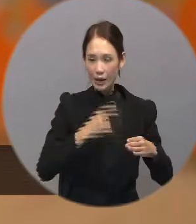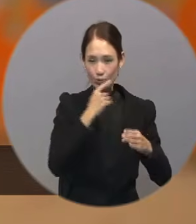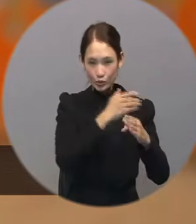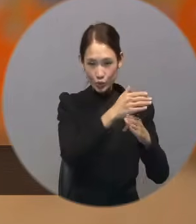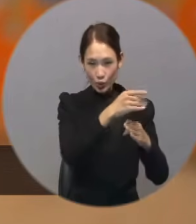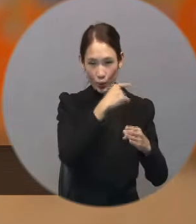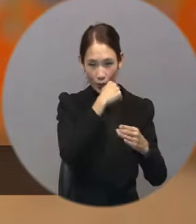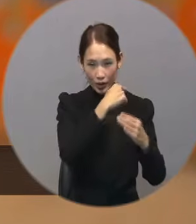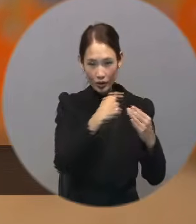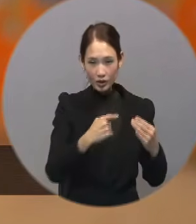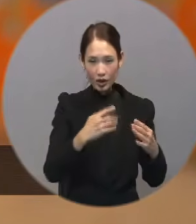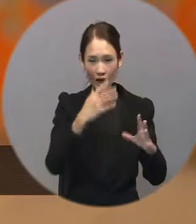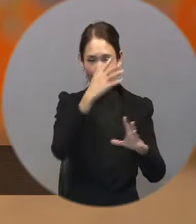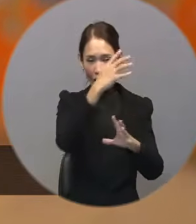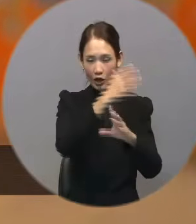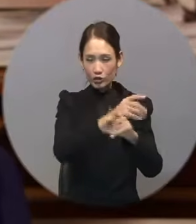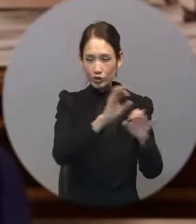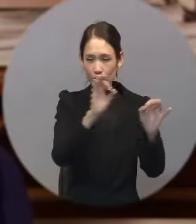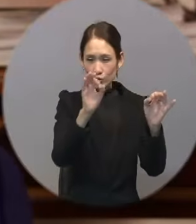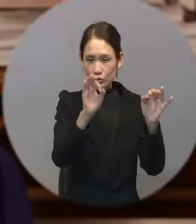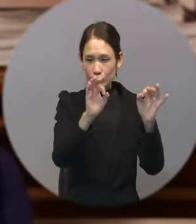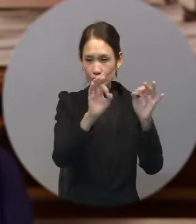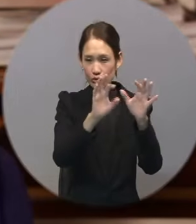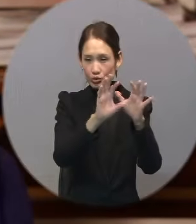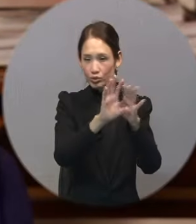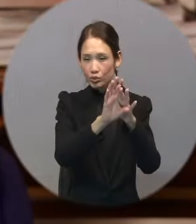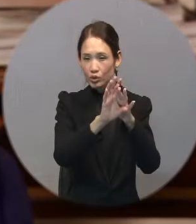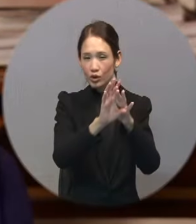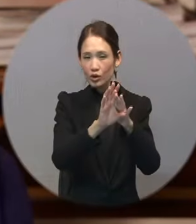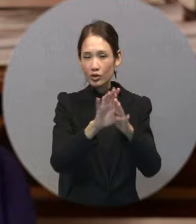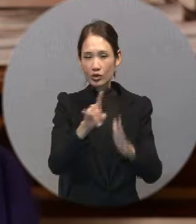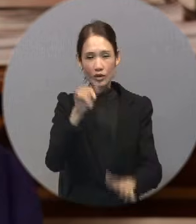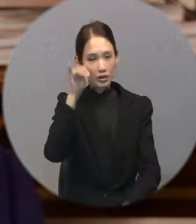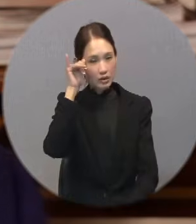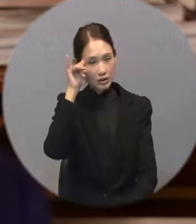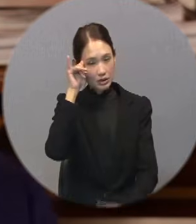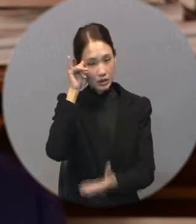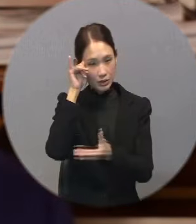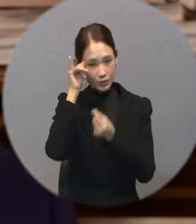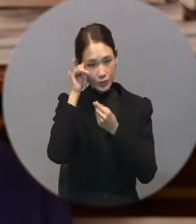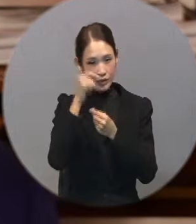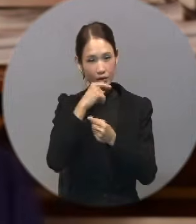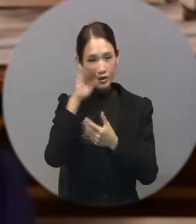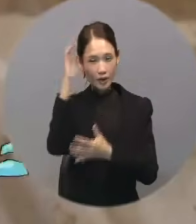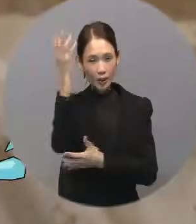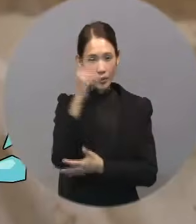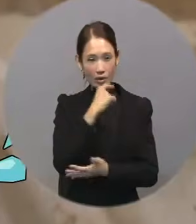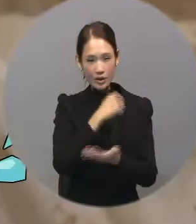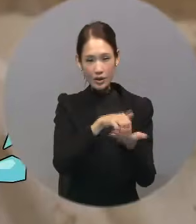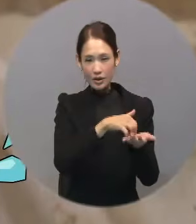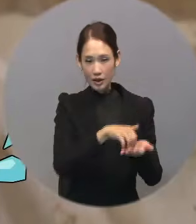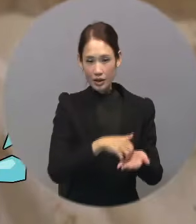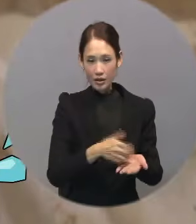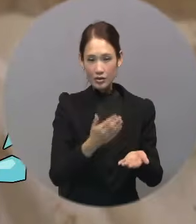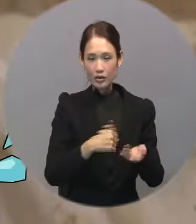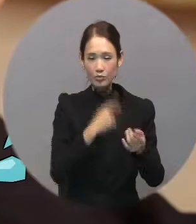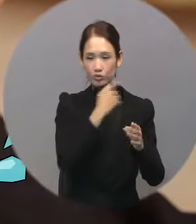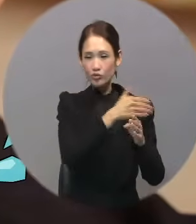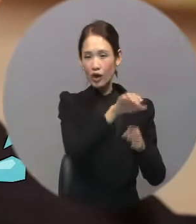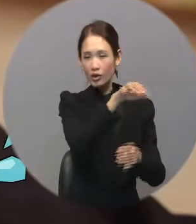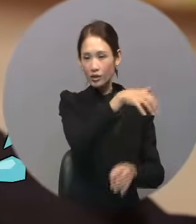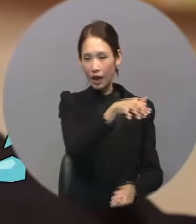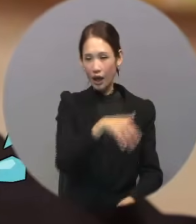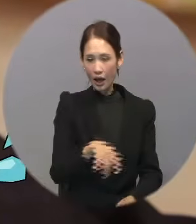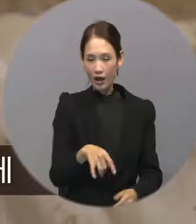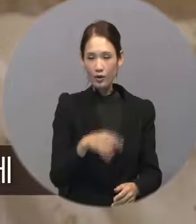주면서 나중에 가면서 소멸을 했는데요. 저희는 나름 인공지능 모델로 태풍의 피해를 예측하려고 했는데 북한엔 데이터가 없었죠. 그래서